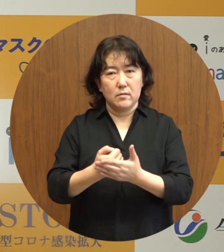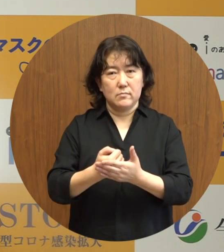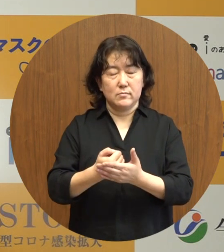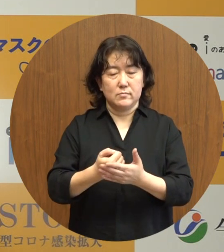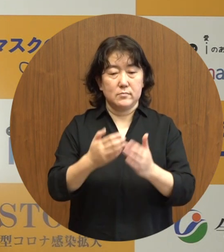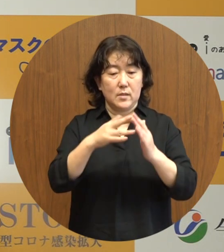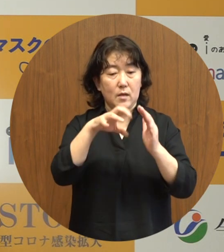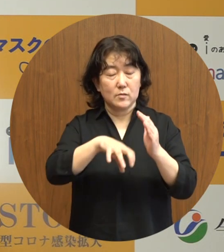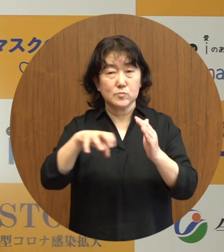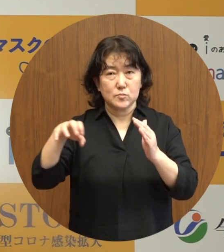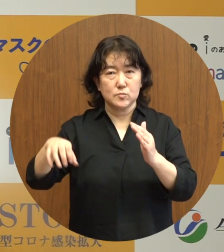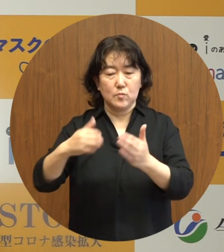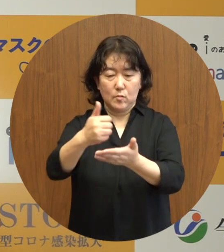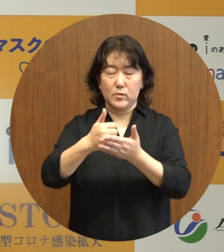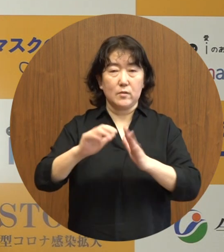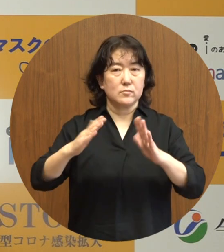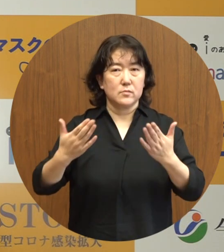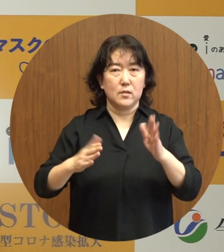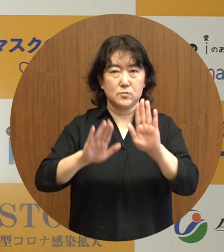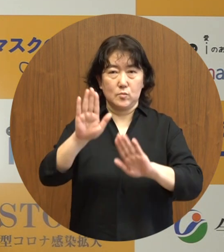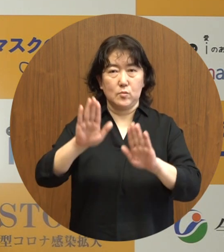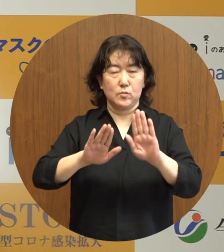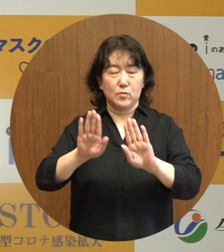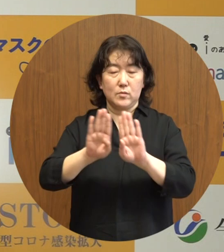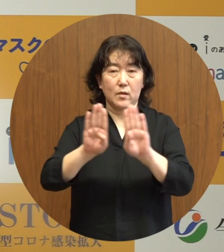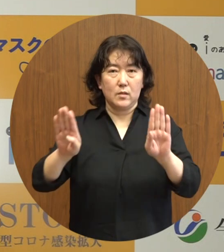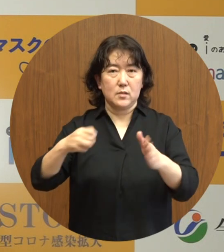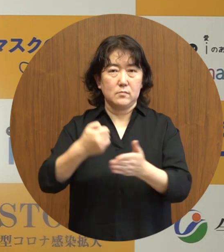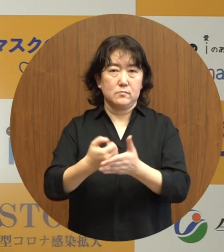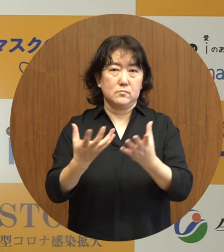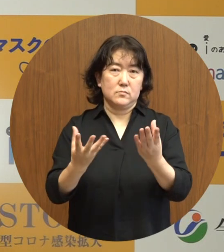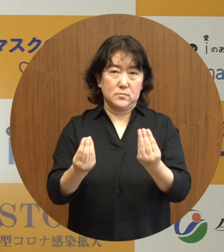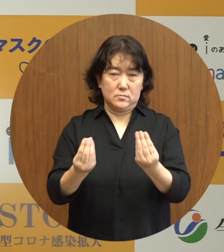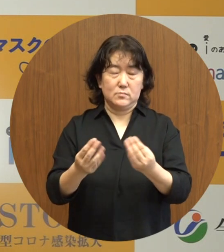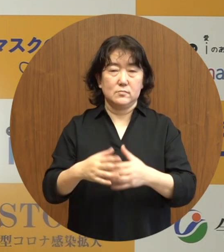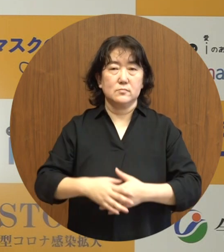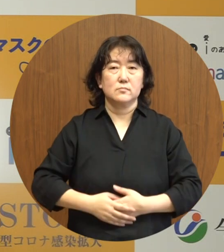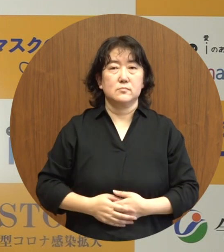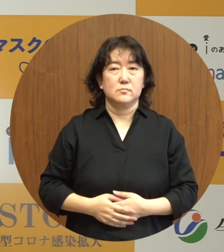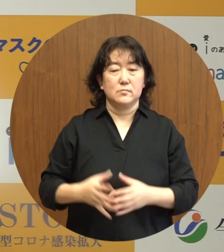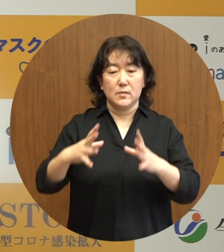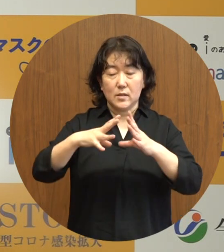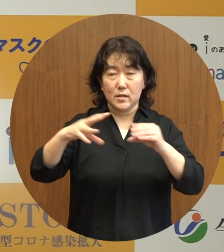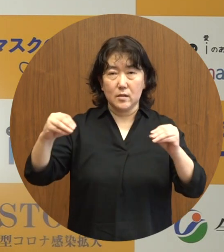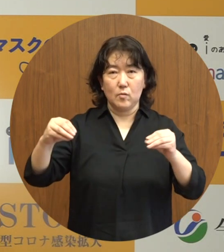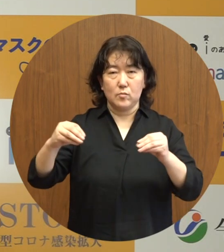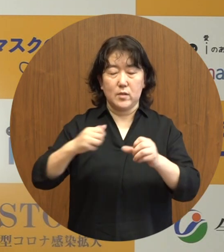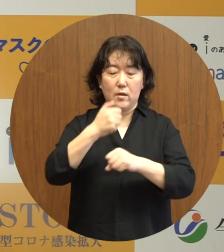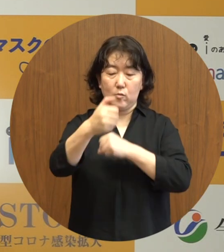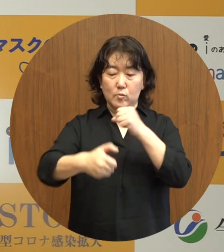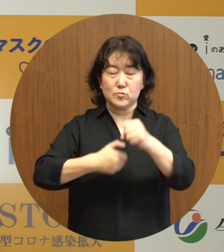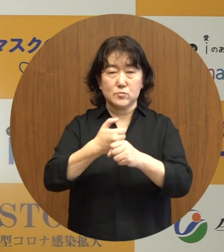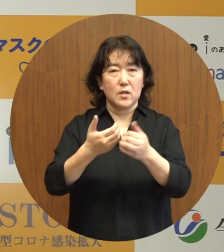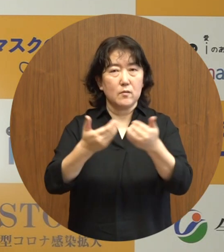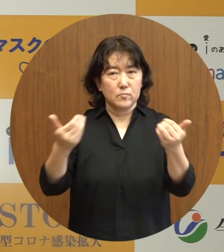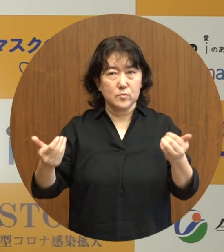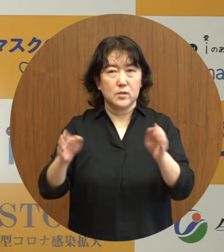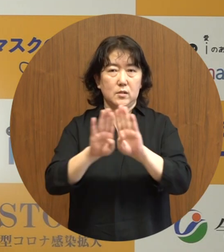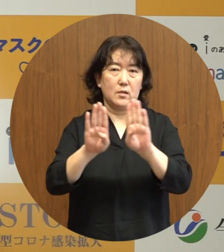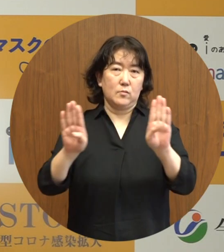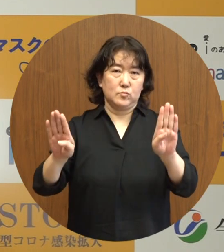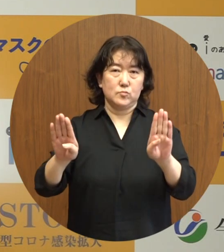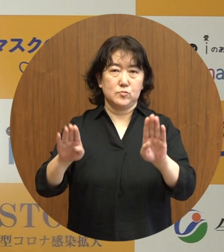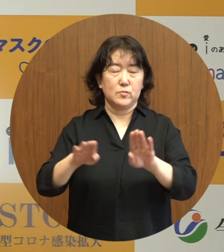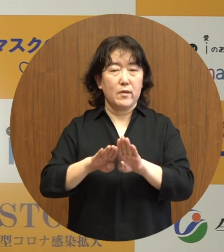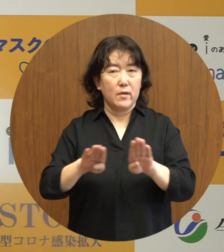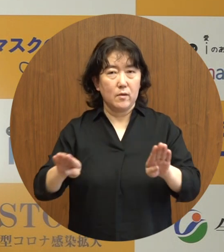場で無観客での開催が決定しましたが、日本で半世紀ぶりに行われる